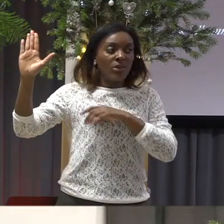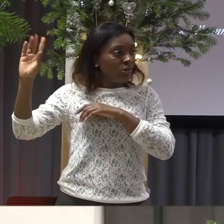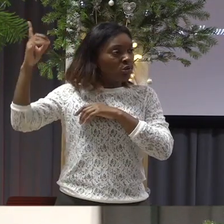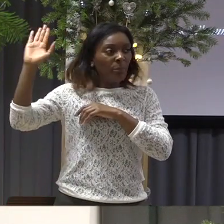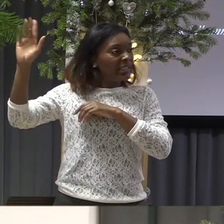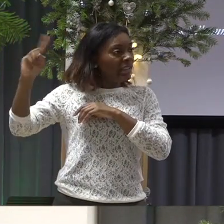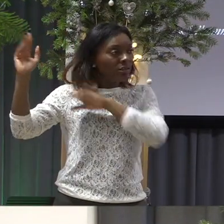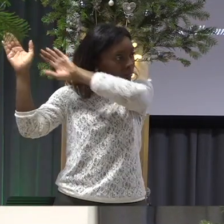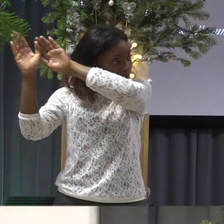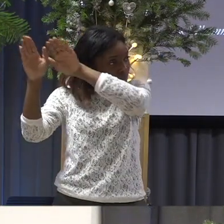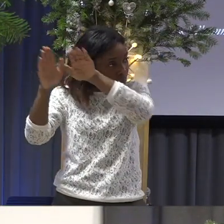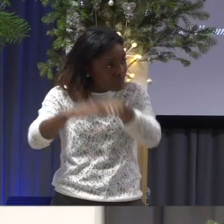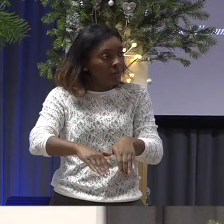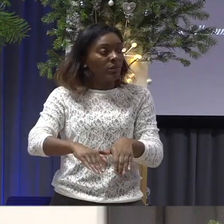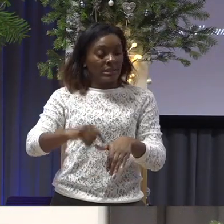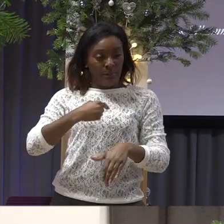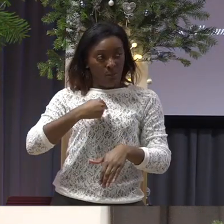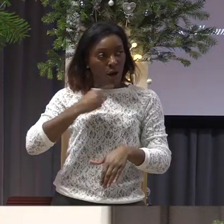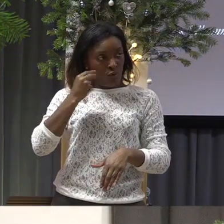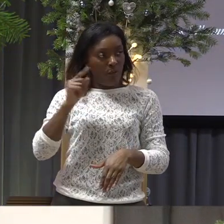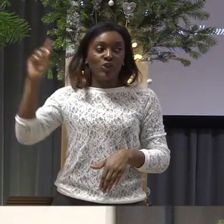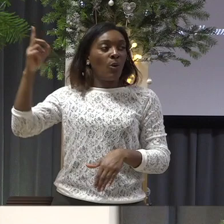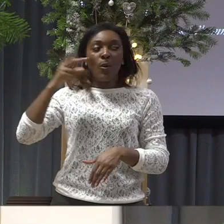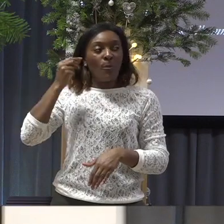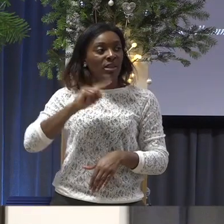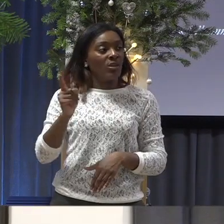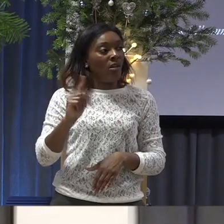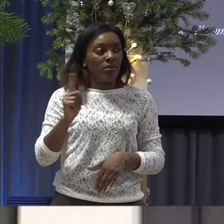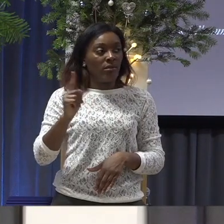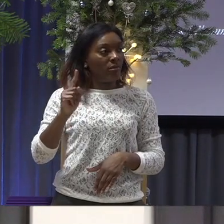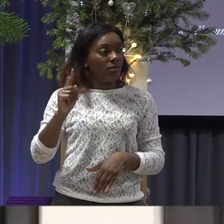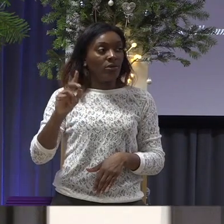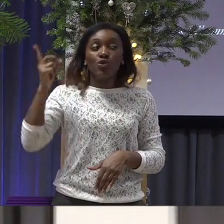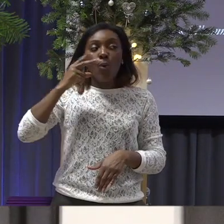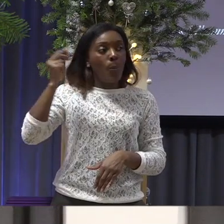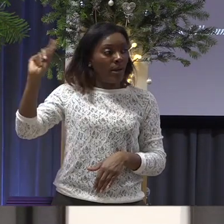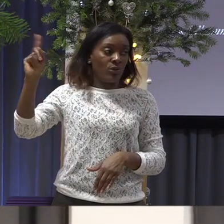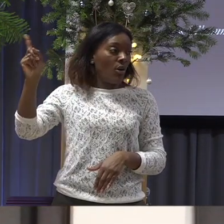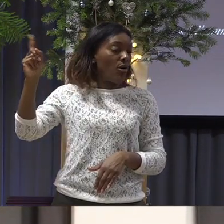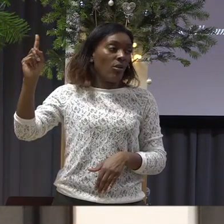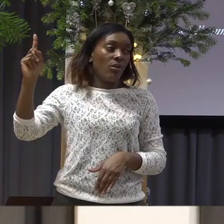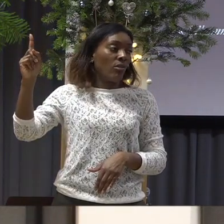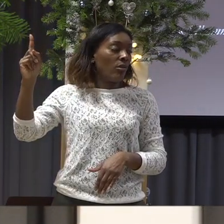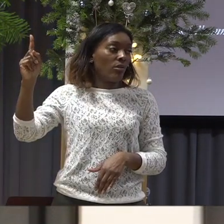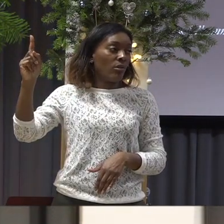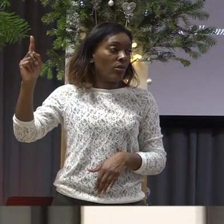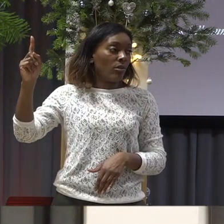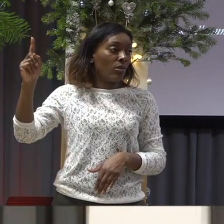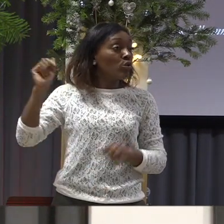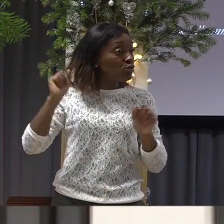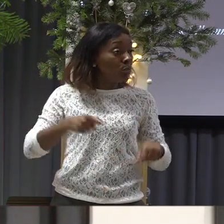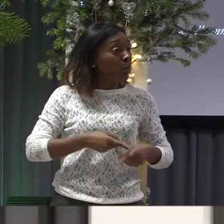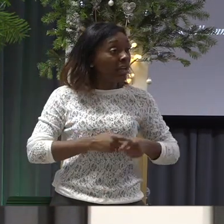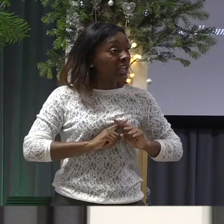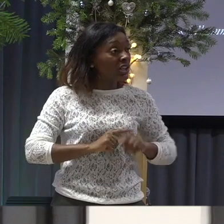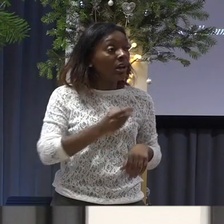Accepte ton humanité. L'homme né de la femme, sa vie est sans cesse agitée. On peut être chrétien, perdre son fils,